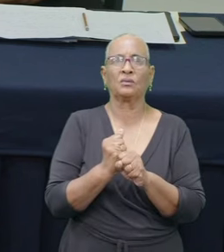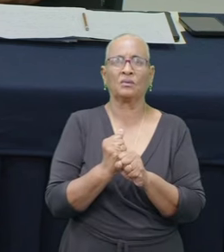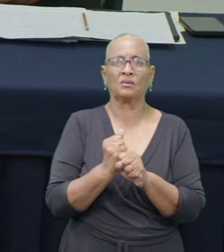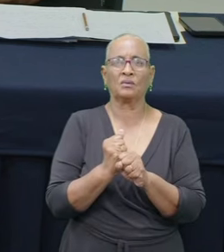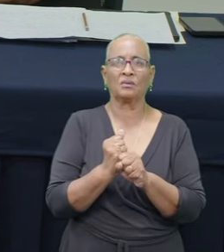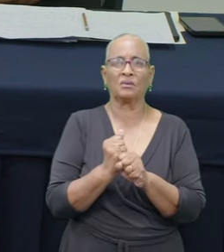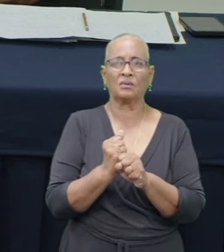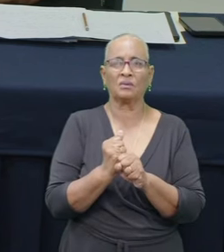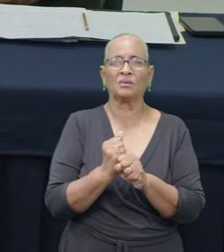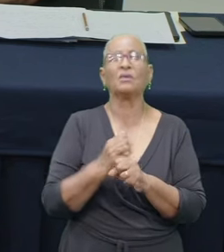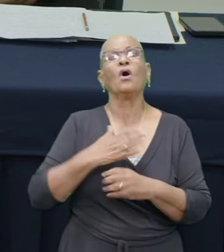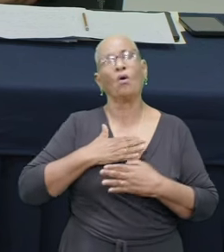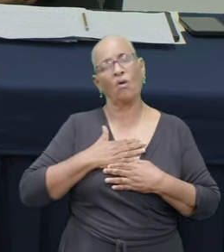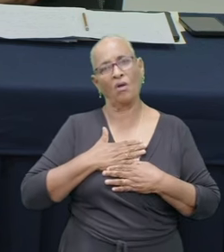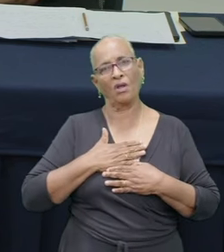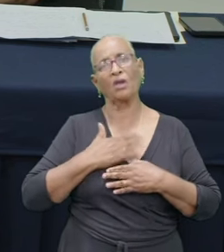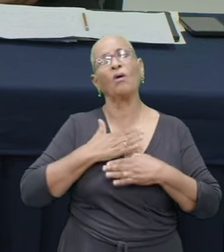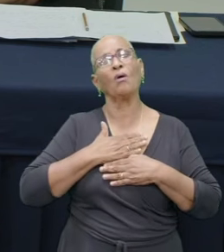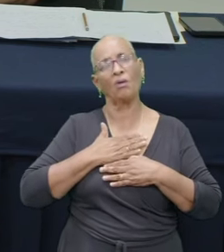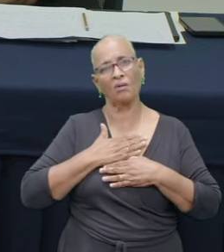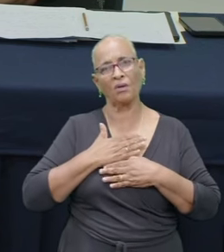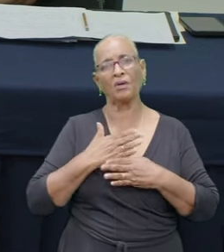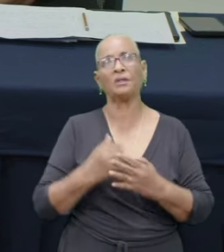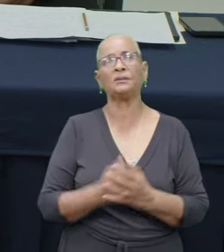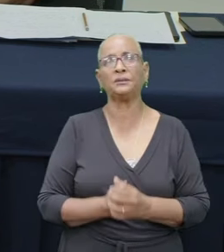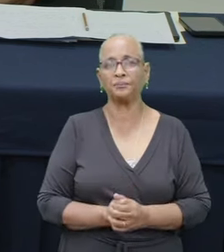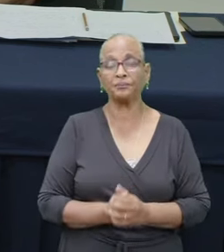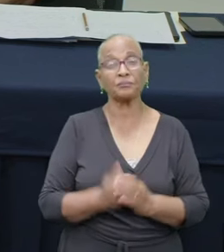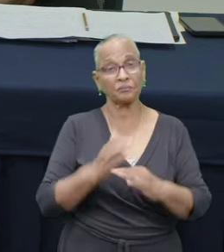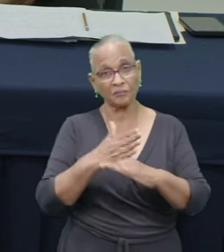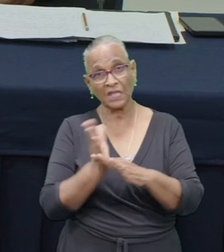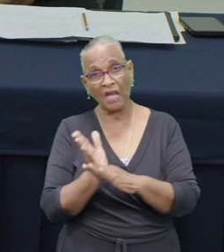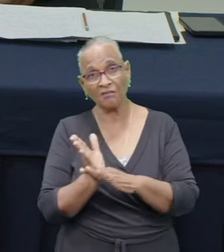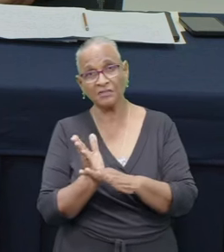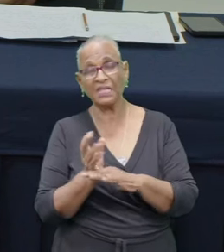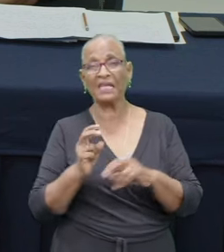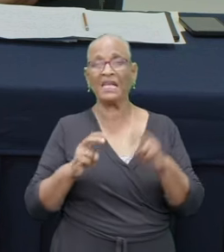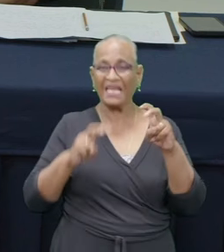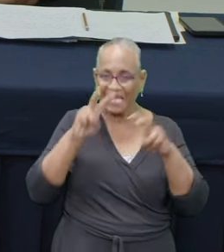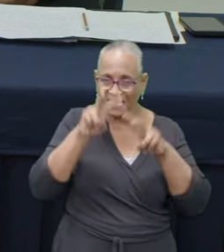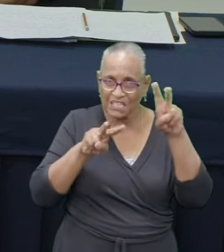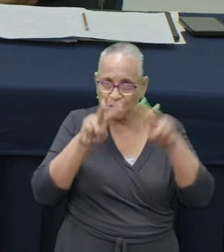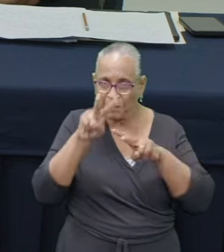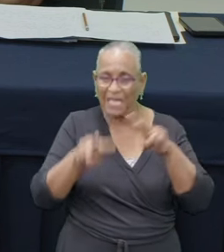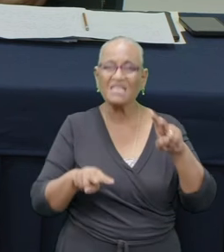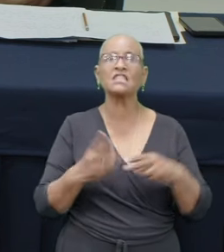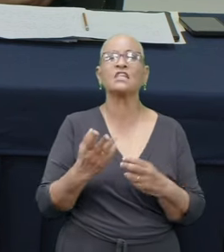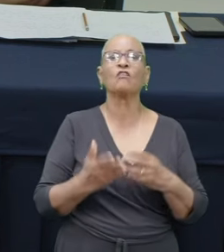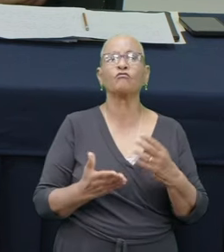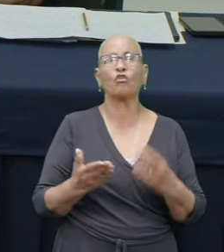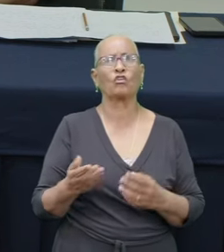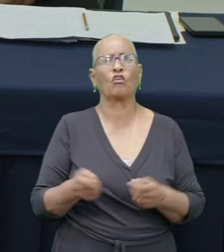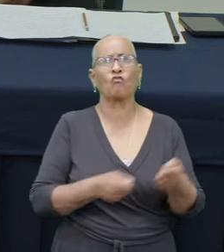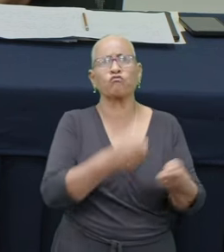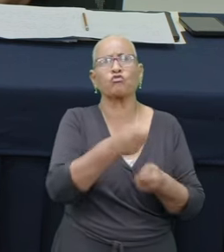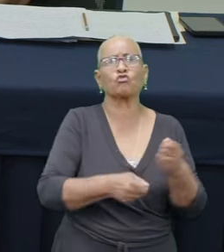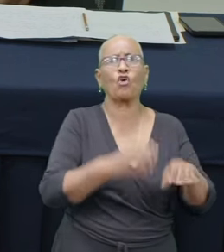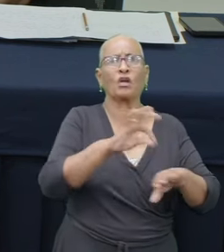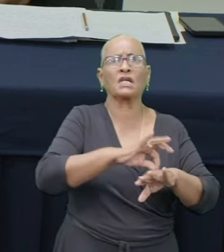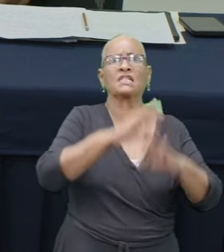En dus daarmee belast ik vaker de afdeling inspectie voor verpleegkundigen en verzorgenden. Verder is